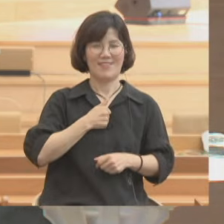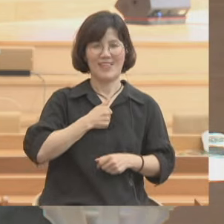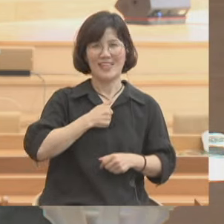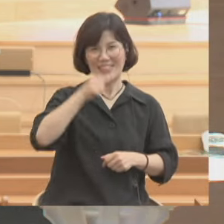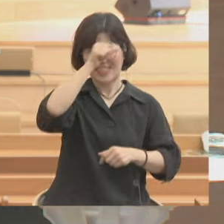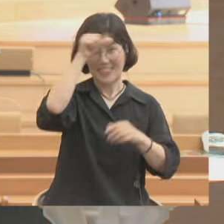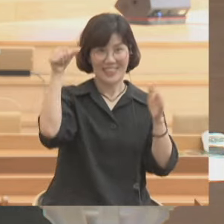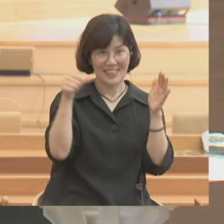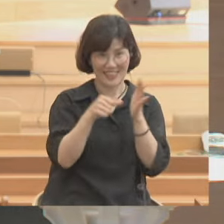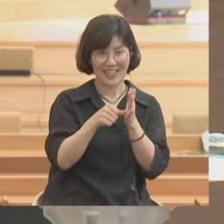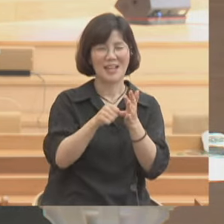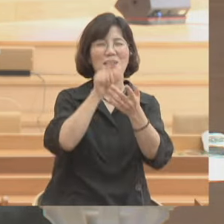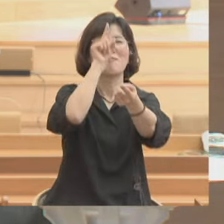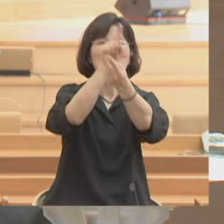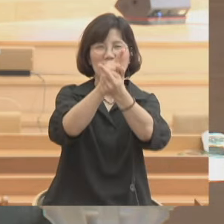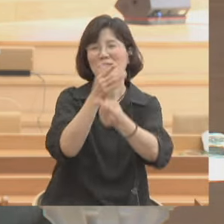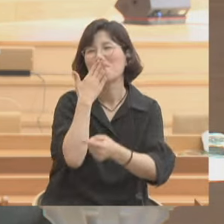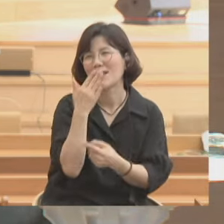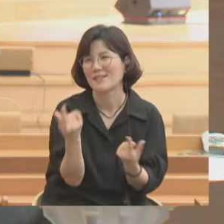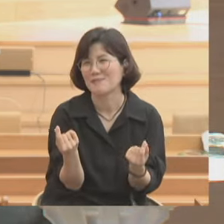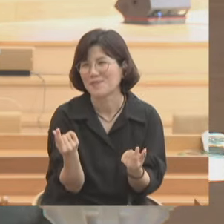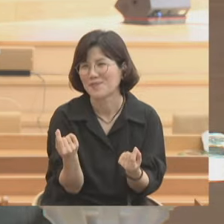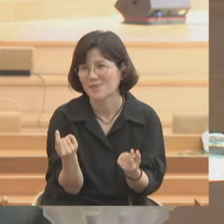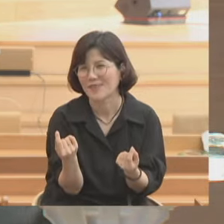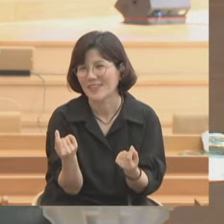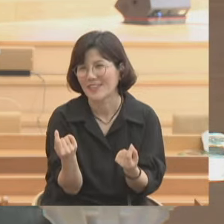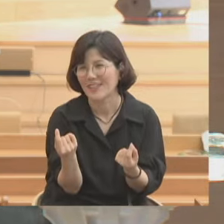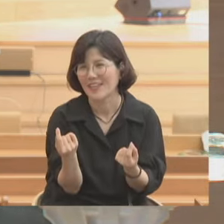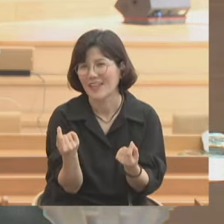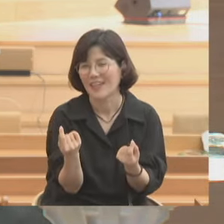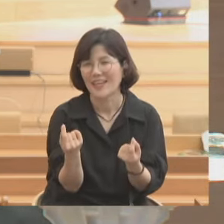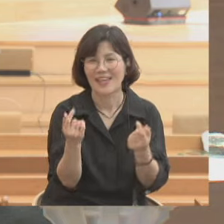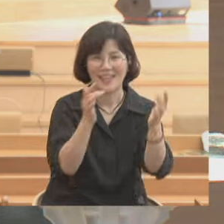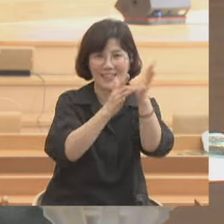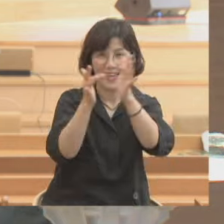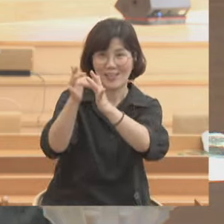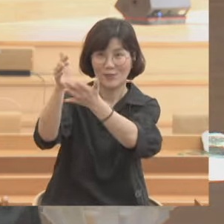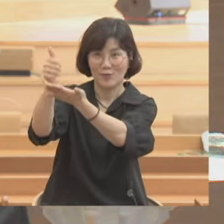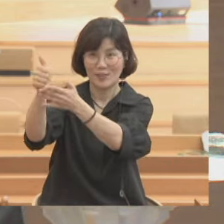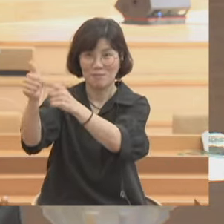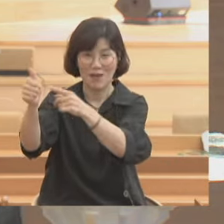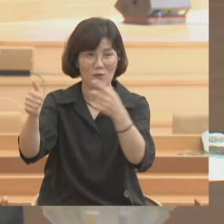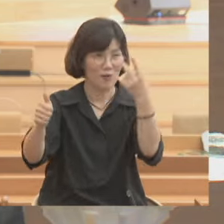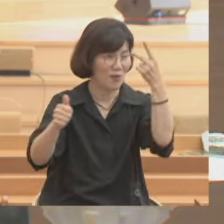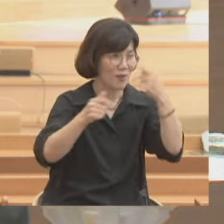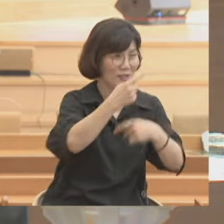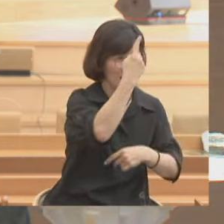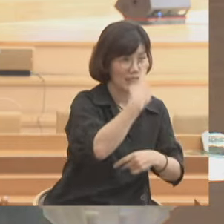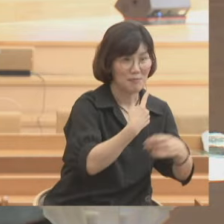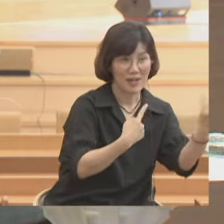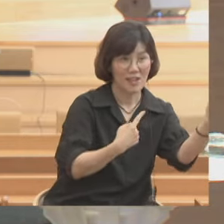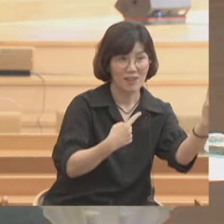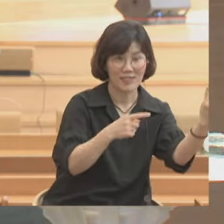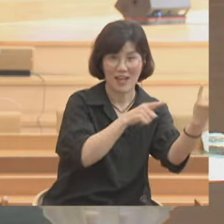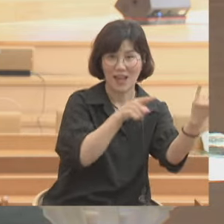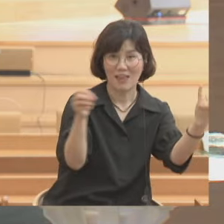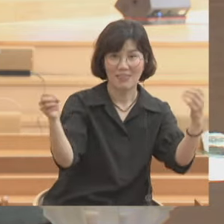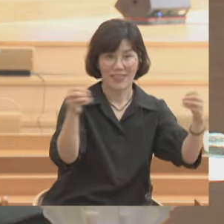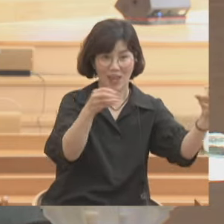오를 맞이하게 된다. 여러분, 예수님과 대화를 마친 이 사마리아 여인 갑자기 용기가 막